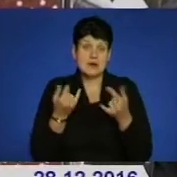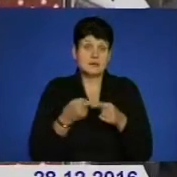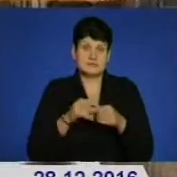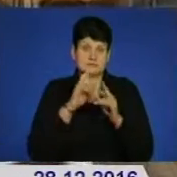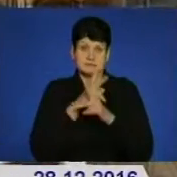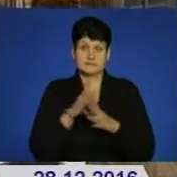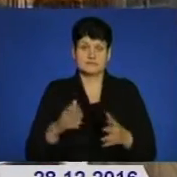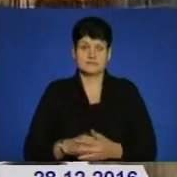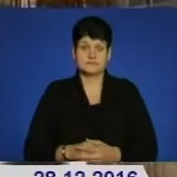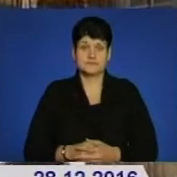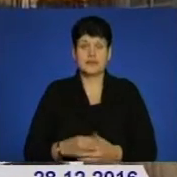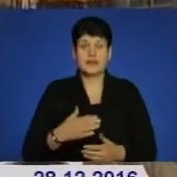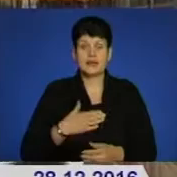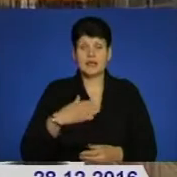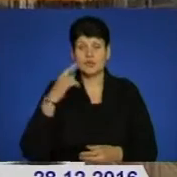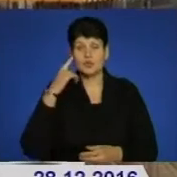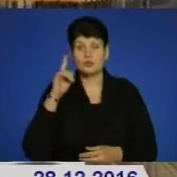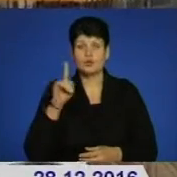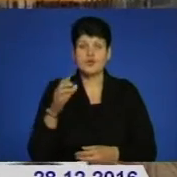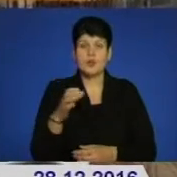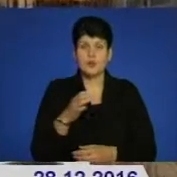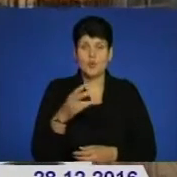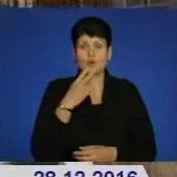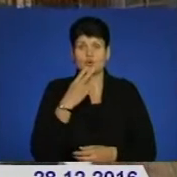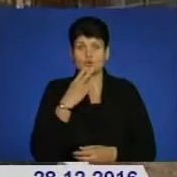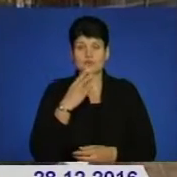неадекватно. Я думаю, що алкоголь і тютюн – то